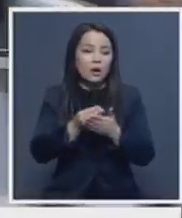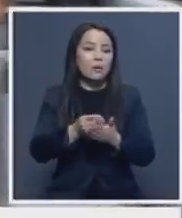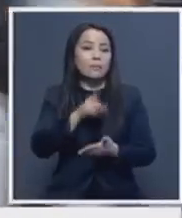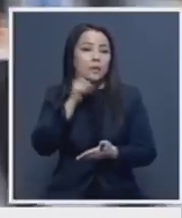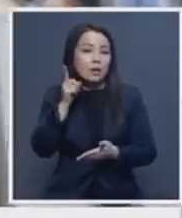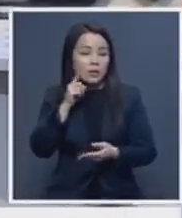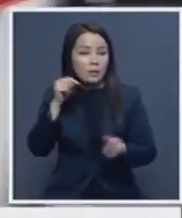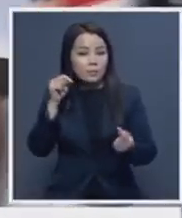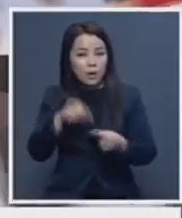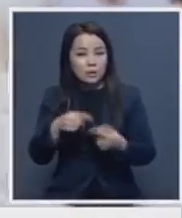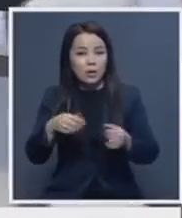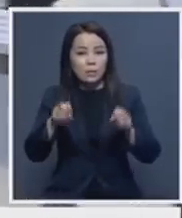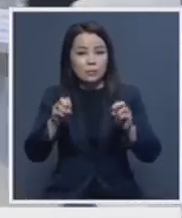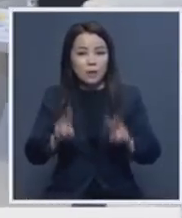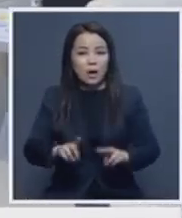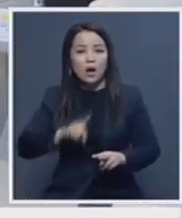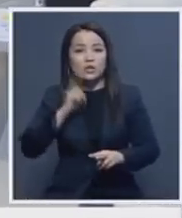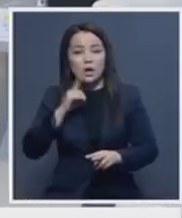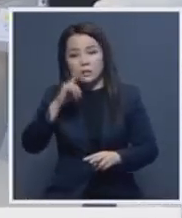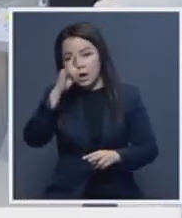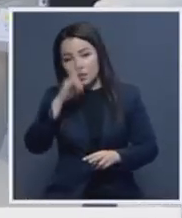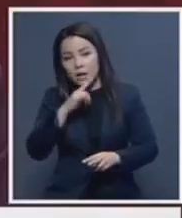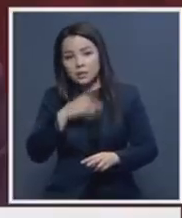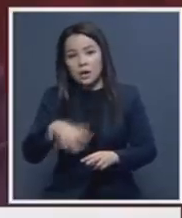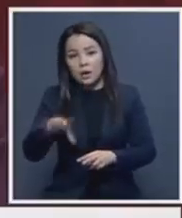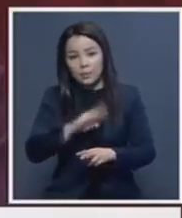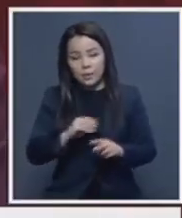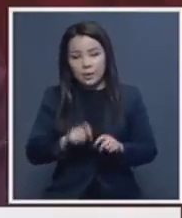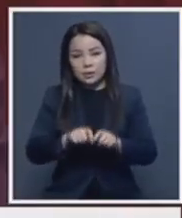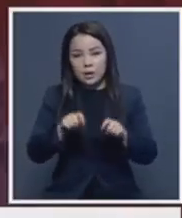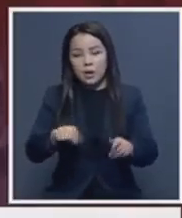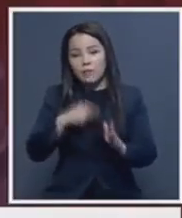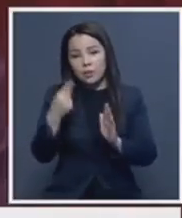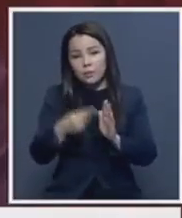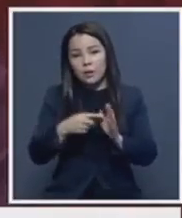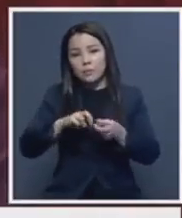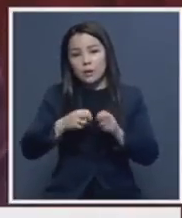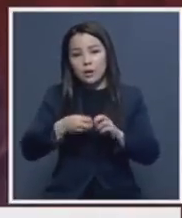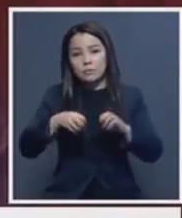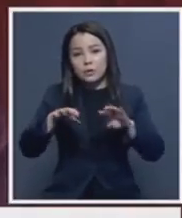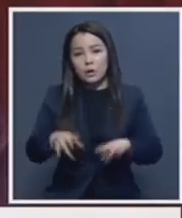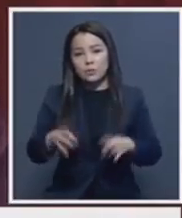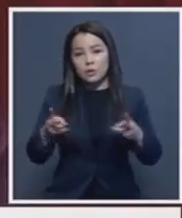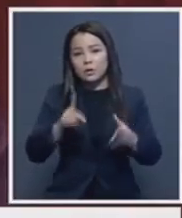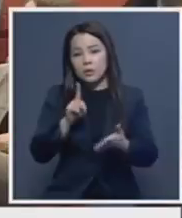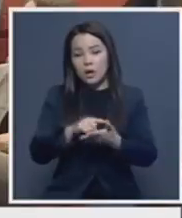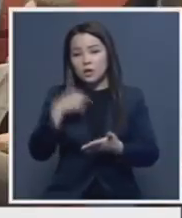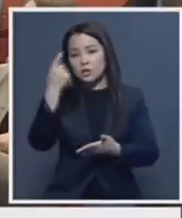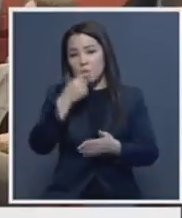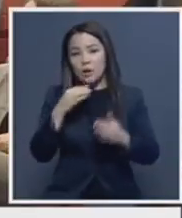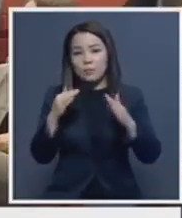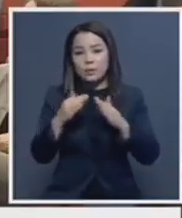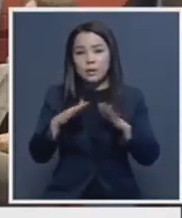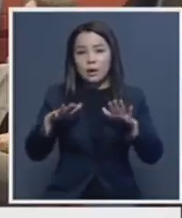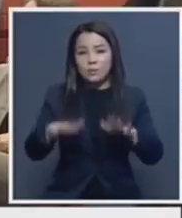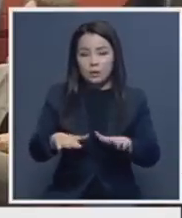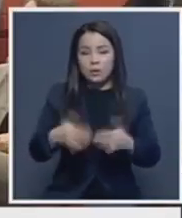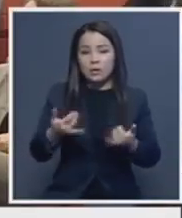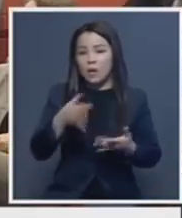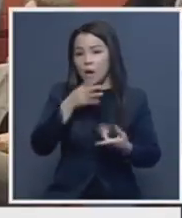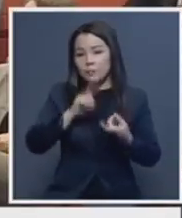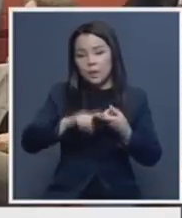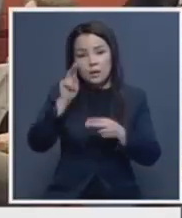бекіді. Мақсат жас қазақстандықтар үшін көкейкесті түйткілдерді шешу. Әсіресе жеке баспана, заманауи